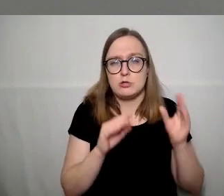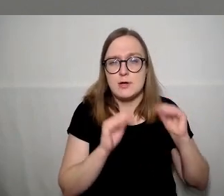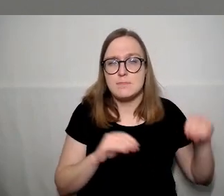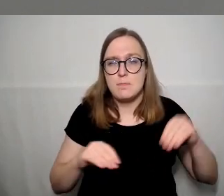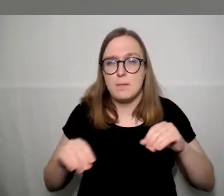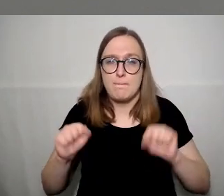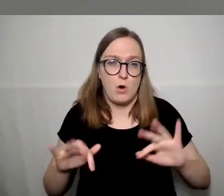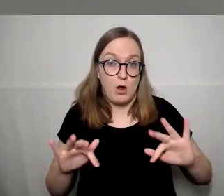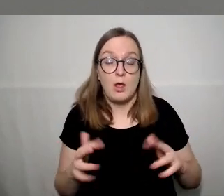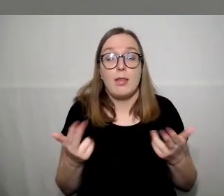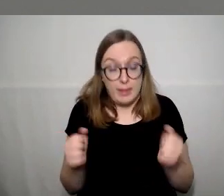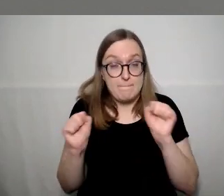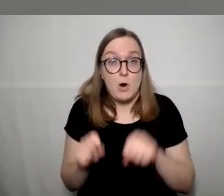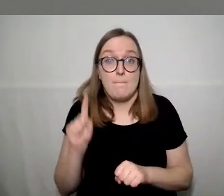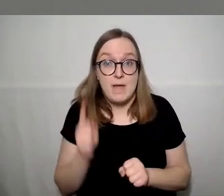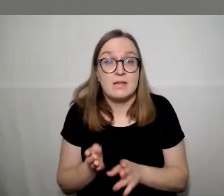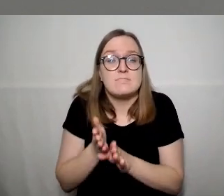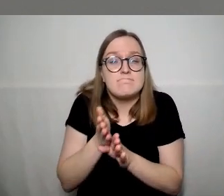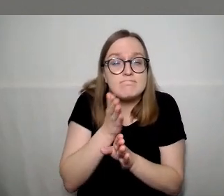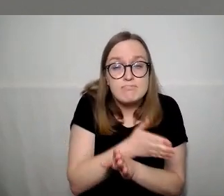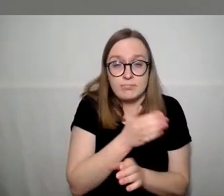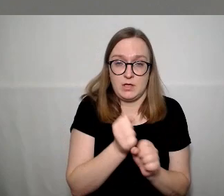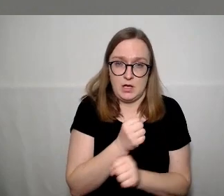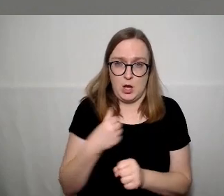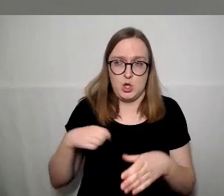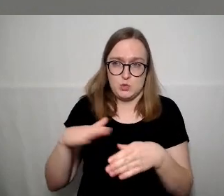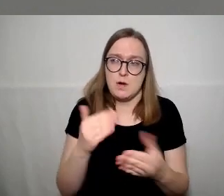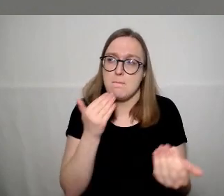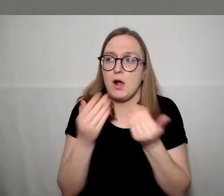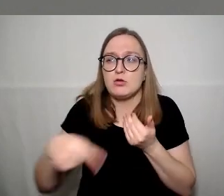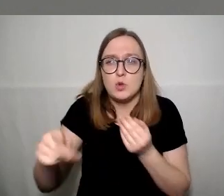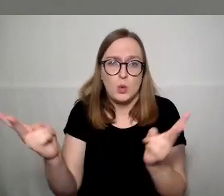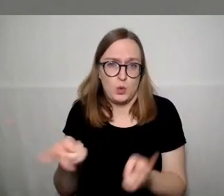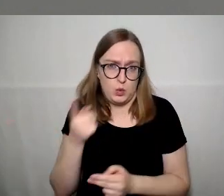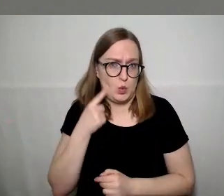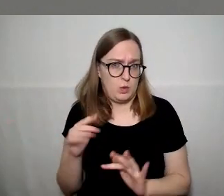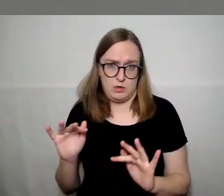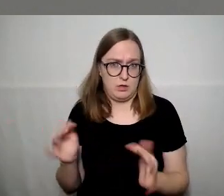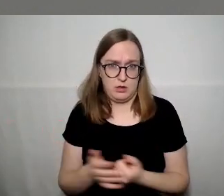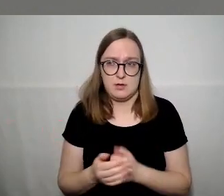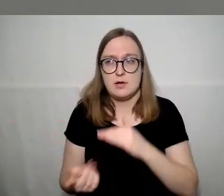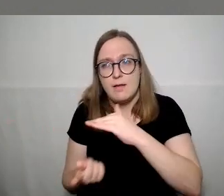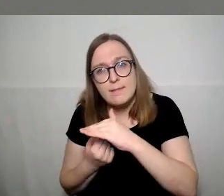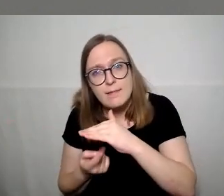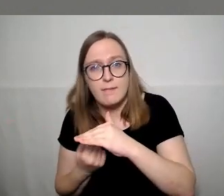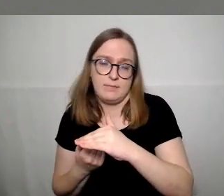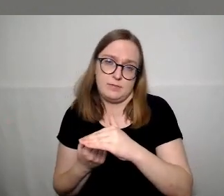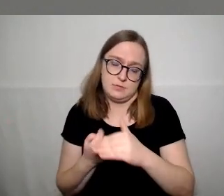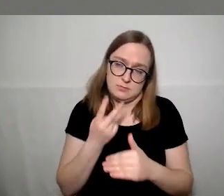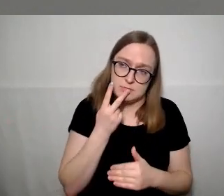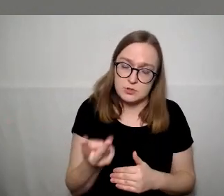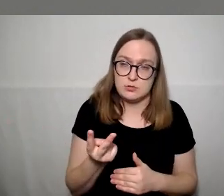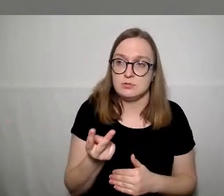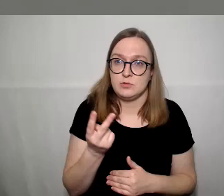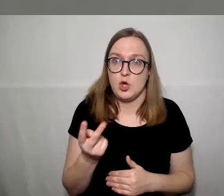galima, bet prieš įveiklinant turbūt reikėtų vėlgi pasitarti su bendruomenėm, padaryti apklausą būtent ir žiūrėti,